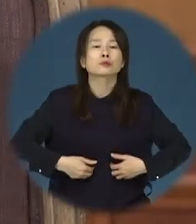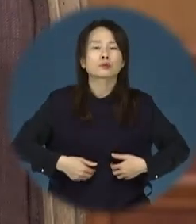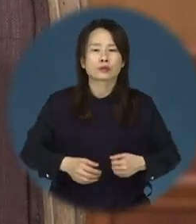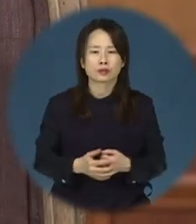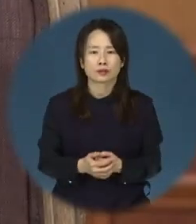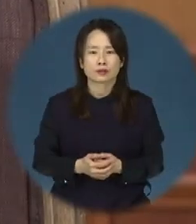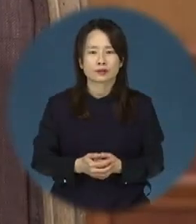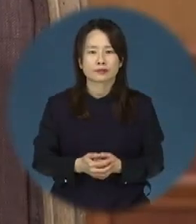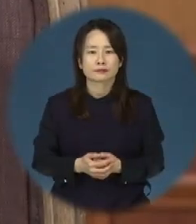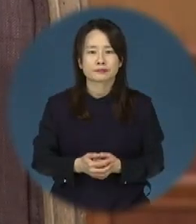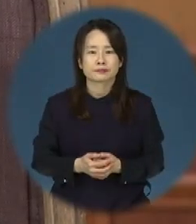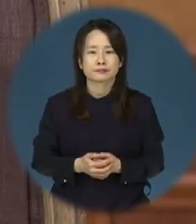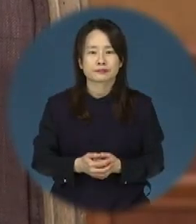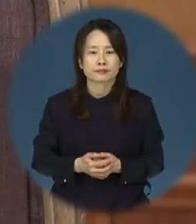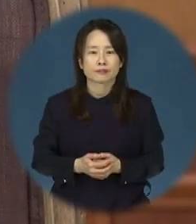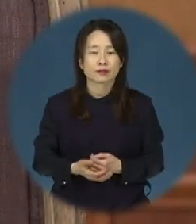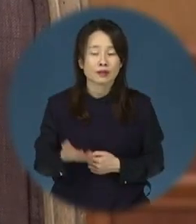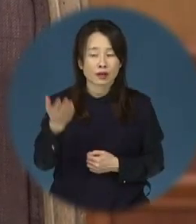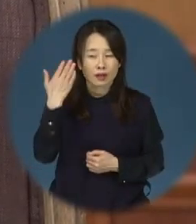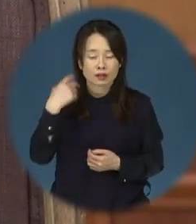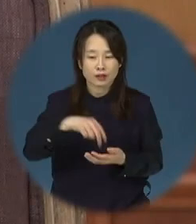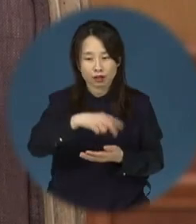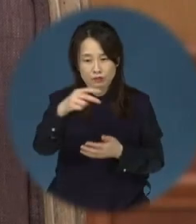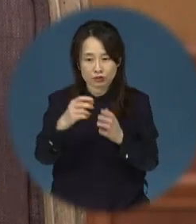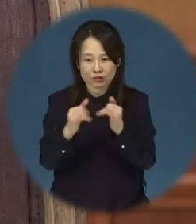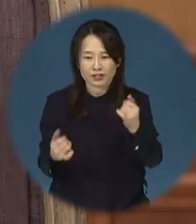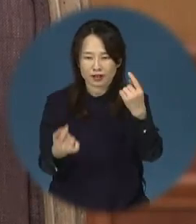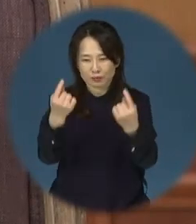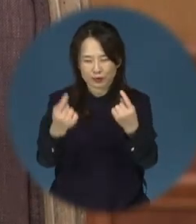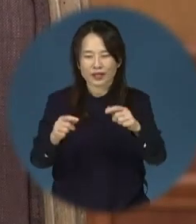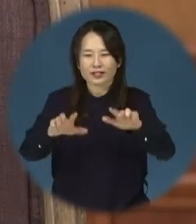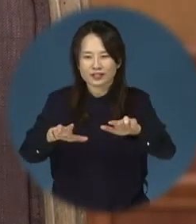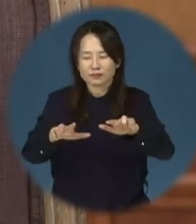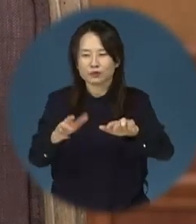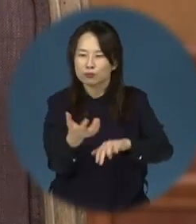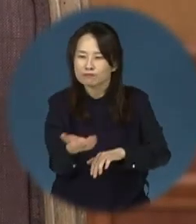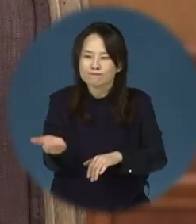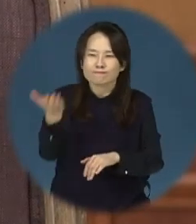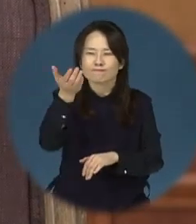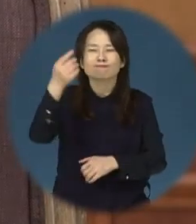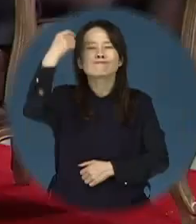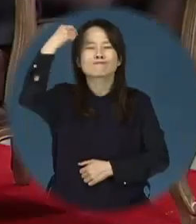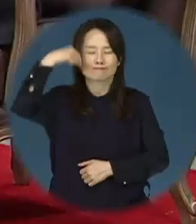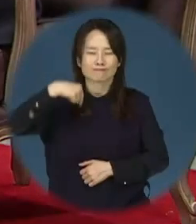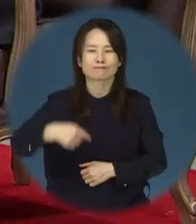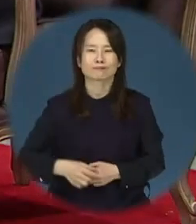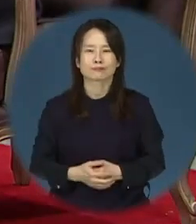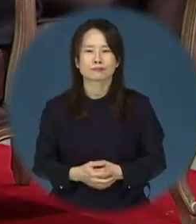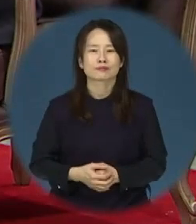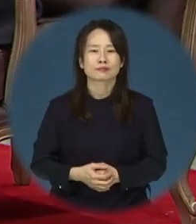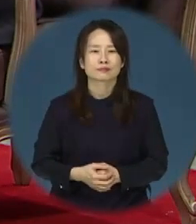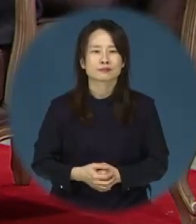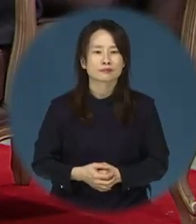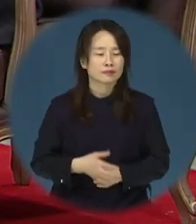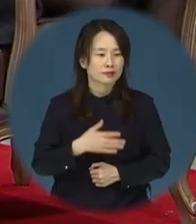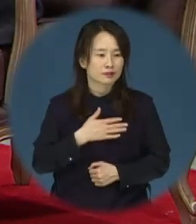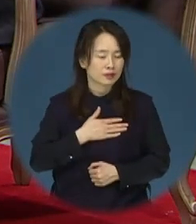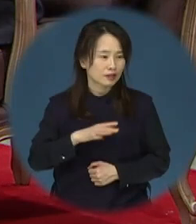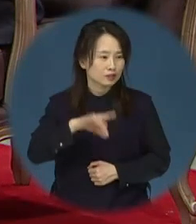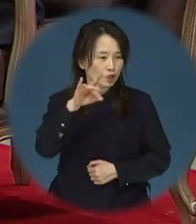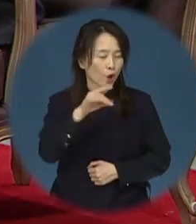환자들이 조금 더 아, 옛날 노숙했던 환자보다 수준이 높아졌다는 생각이 들고요. 그때보단. 그 제가 오늘